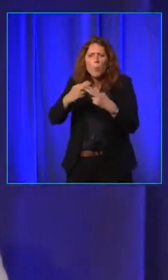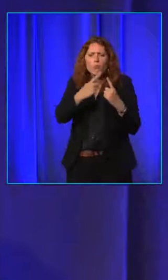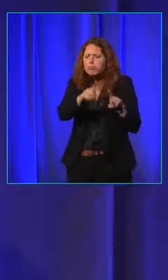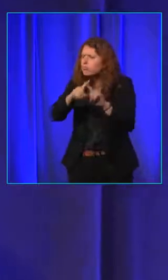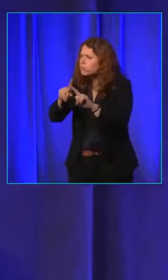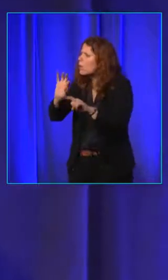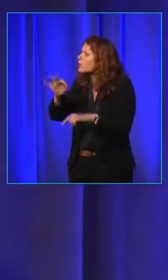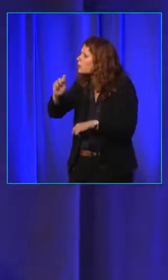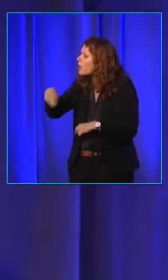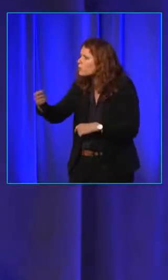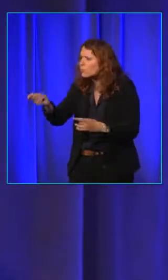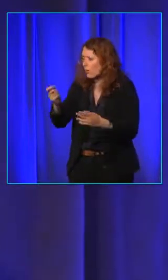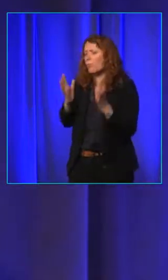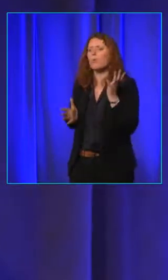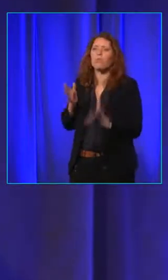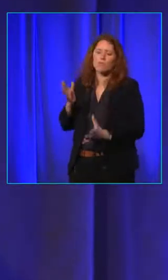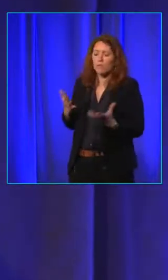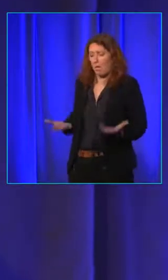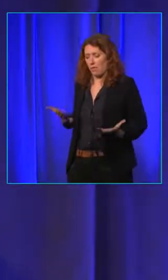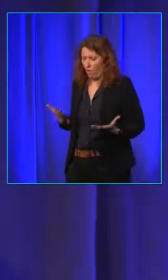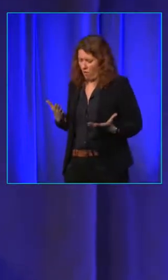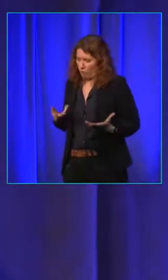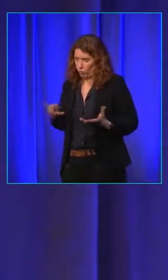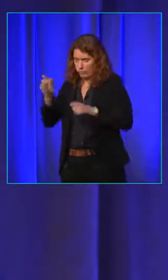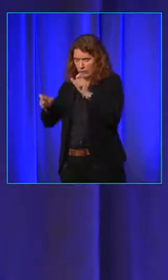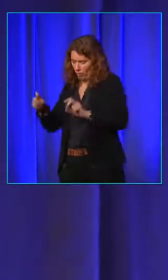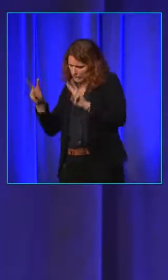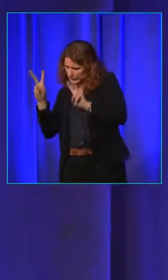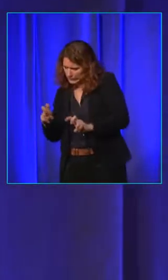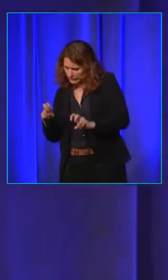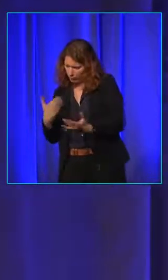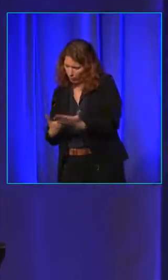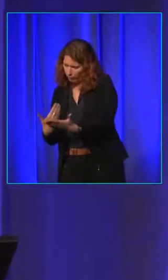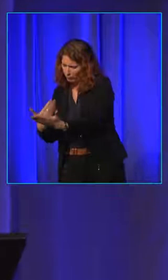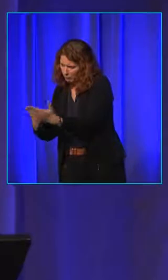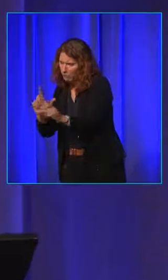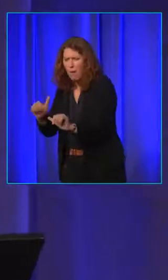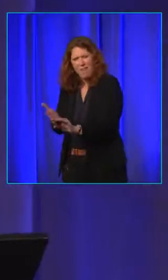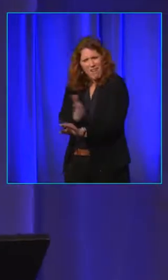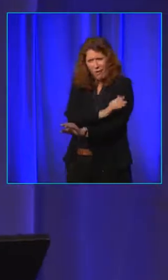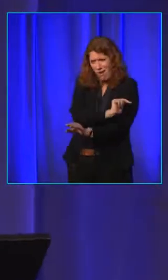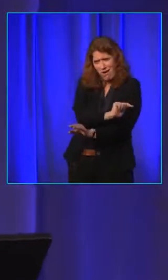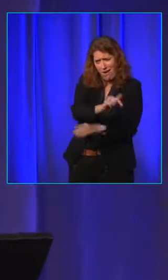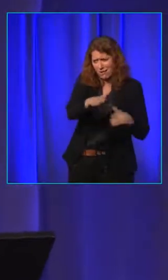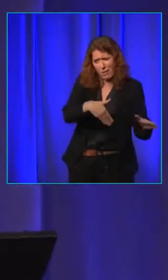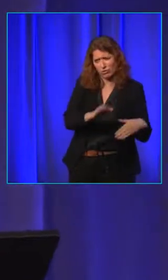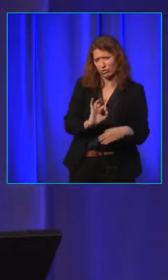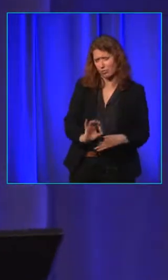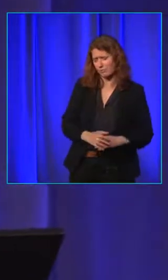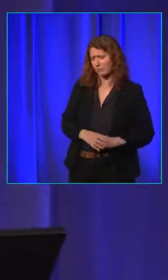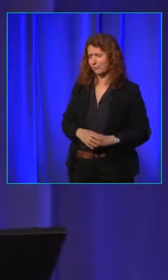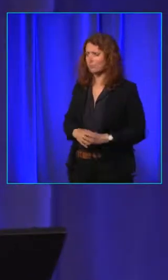vérifié scientifiquement comme c'est fait actuellement, mais ça existait et ça fonctionnait. Donc, je vous montre.